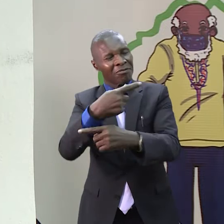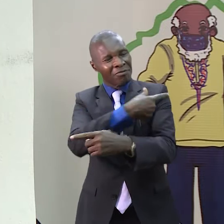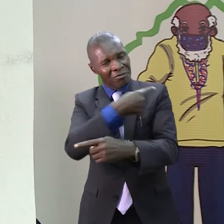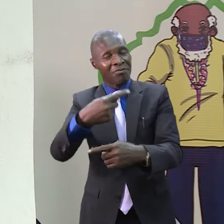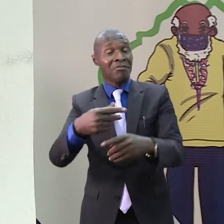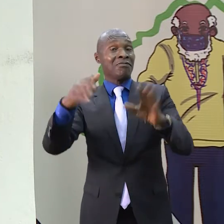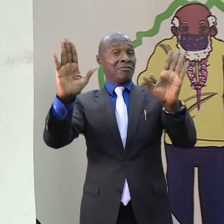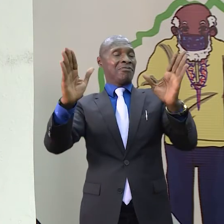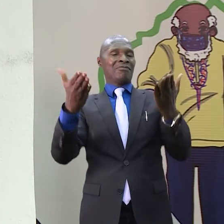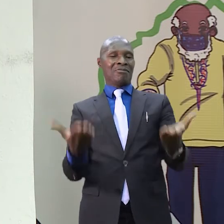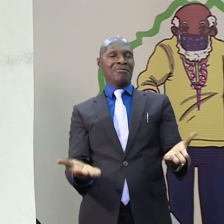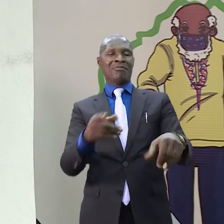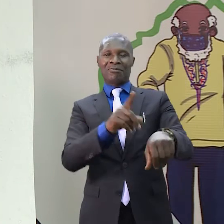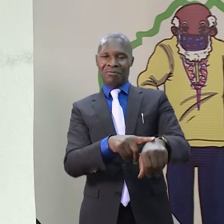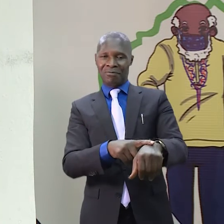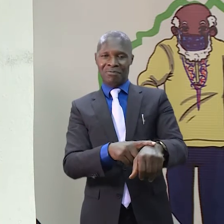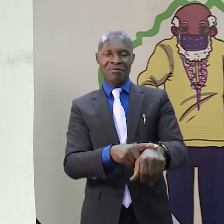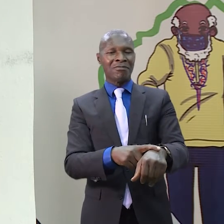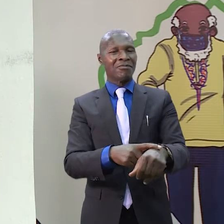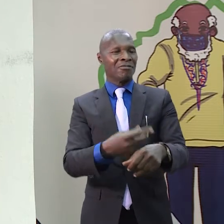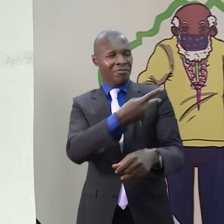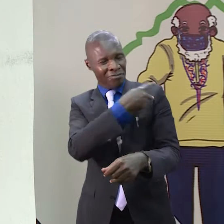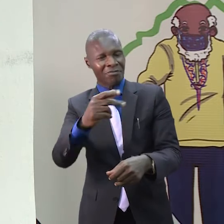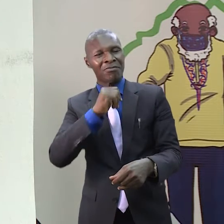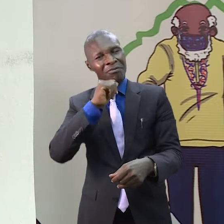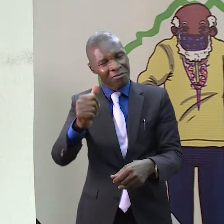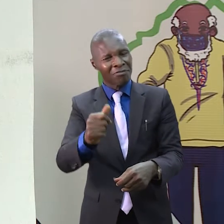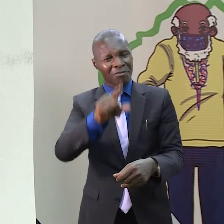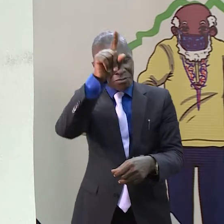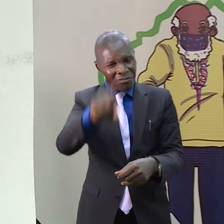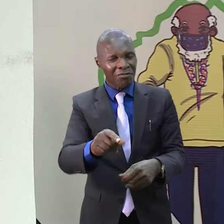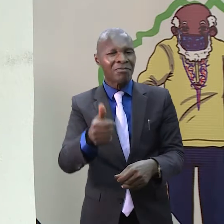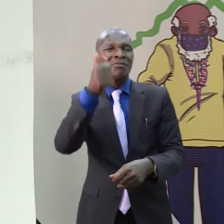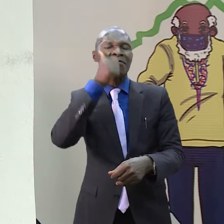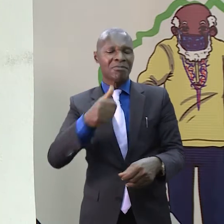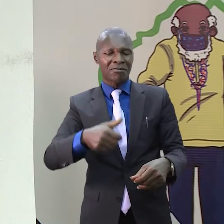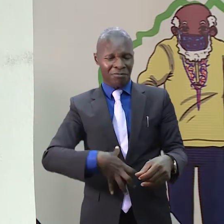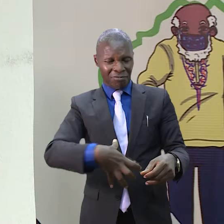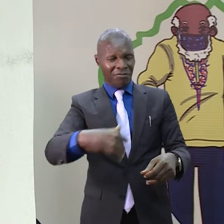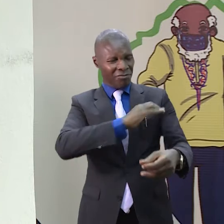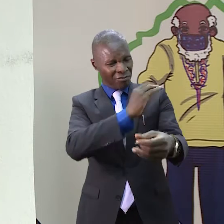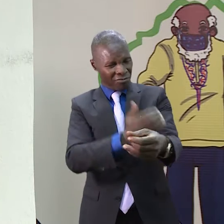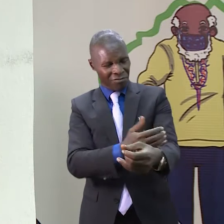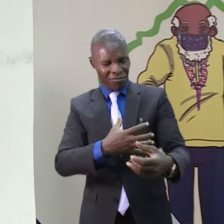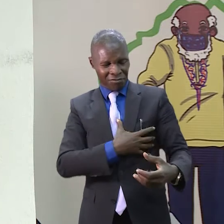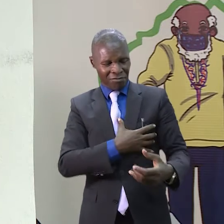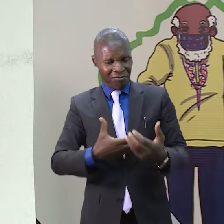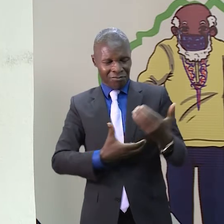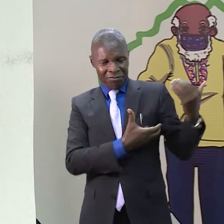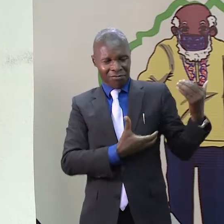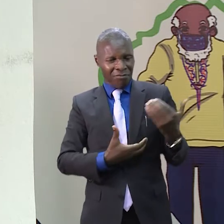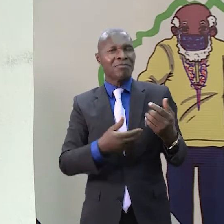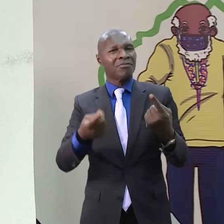pour le moment, le vaccin n'est pas recommandé aux femmes enceintes, aux femmes allaitantes et aussi aux personnes